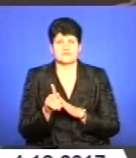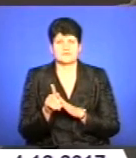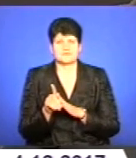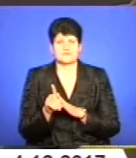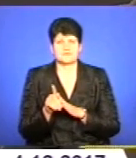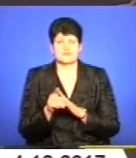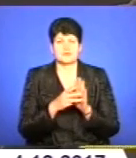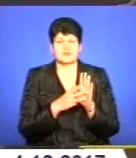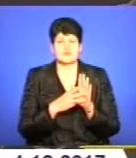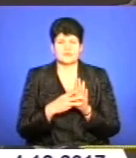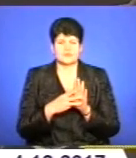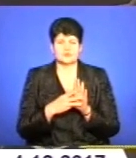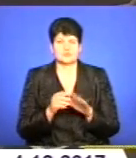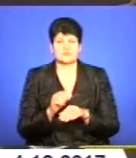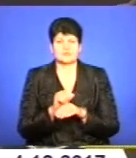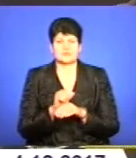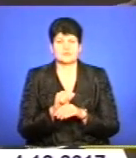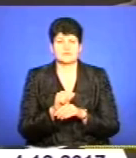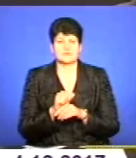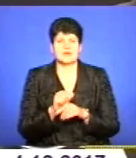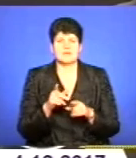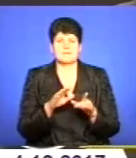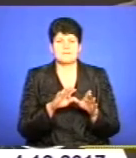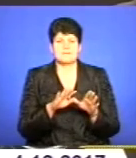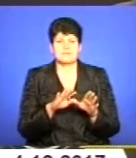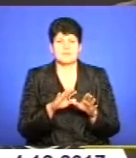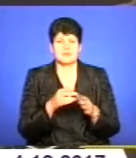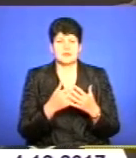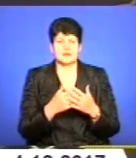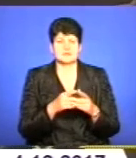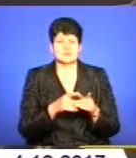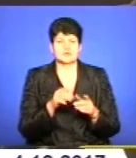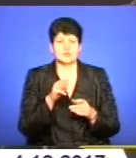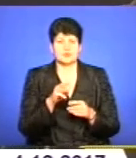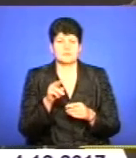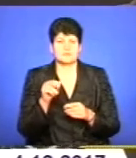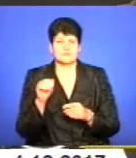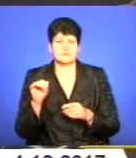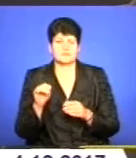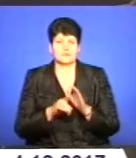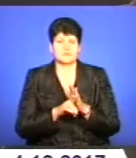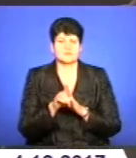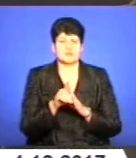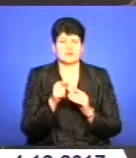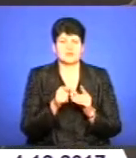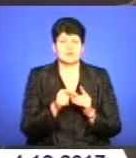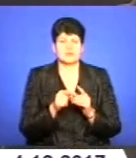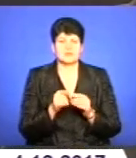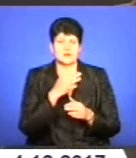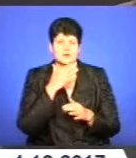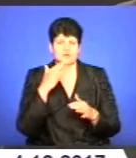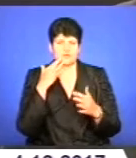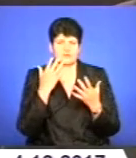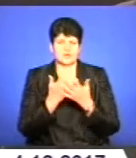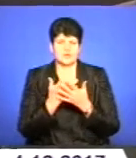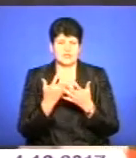розпочався з 8-го пітчингу Держкіно. Відповідно, якраз того пітчингу, який дав старт дуже багатьом